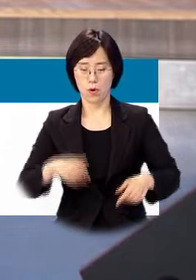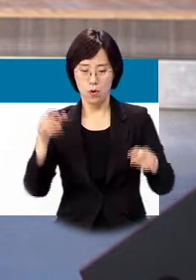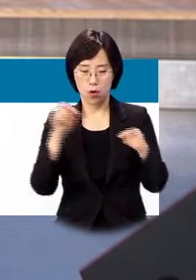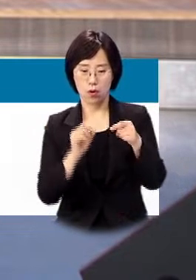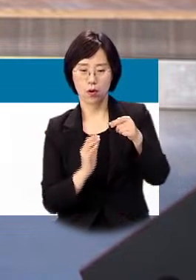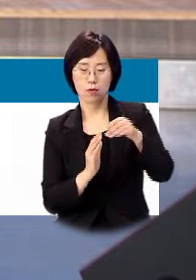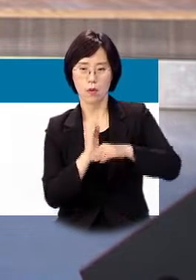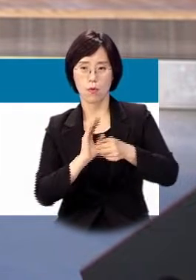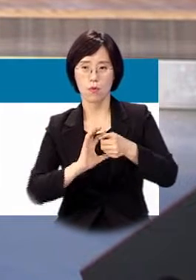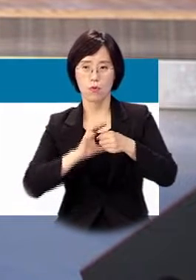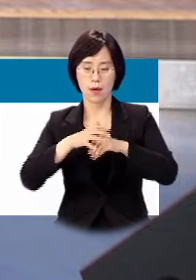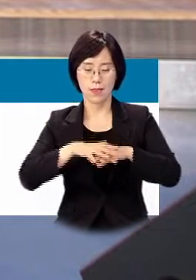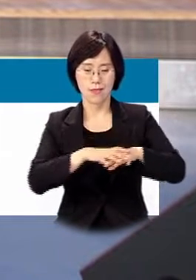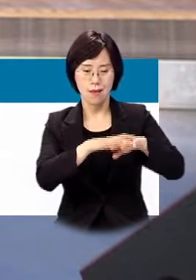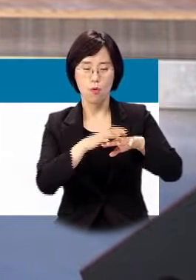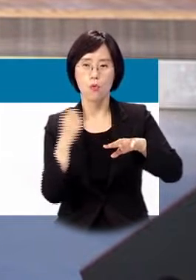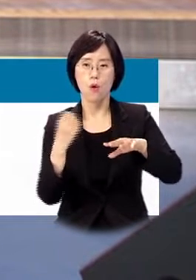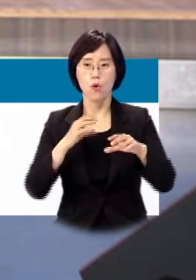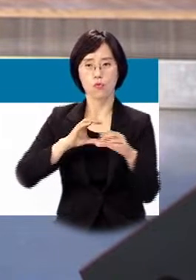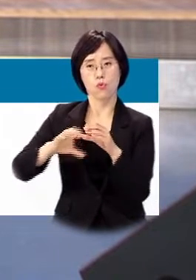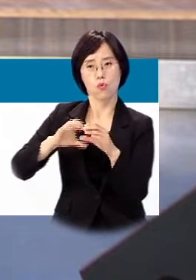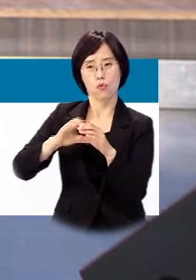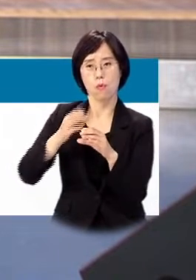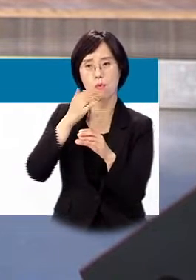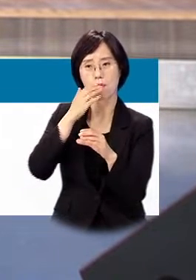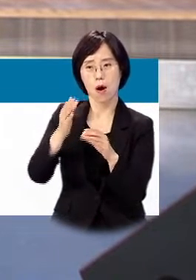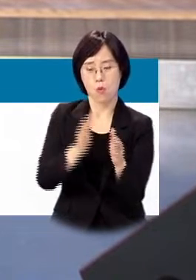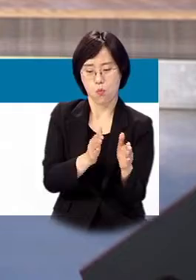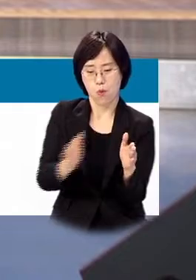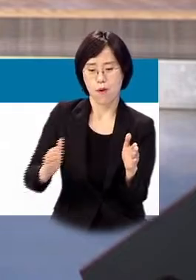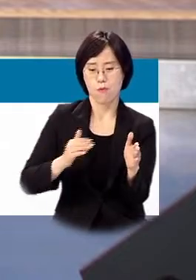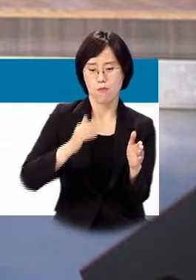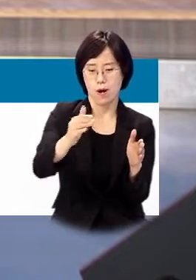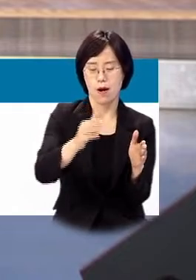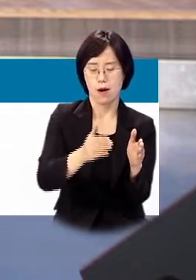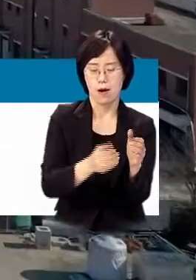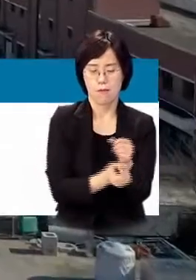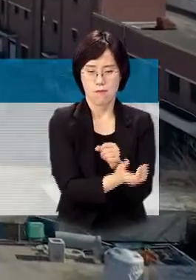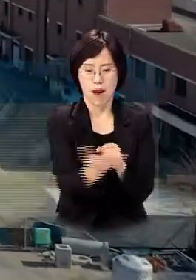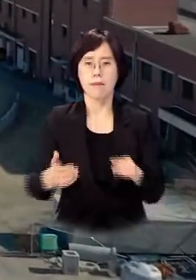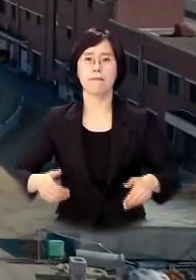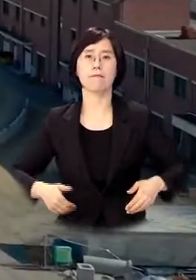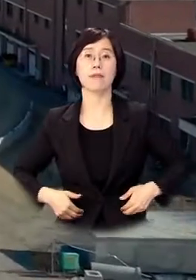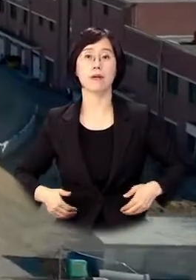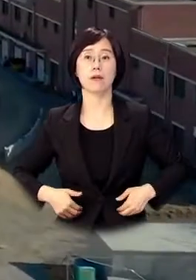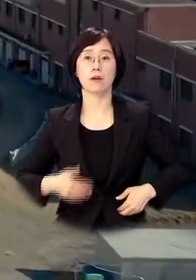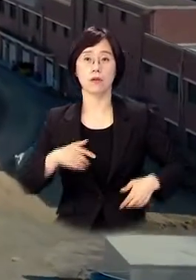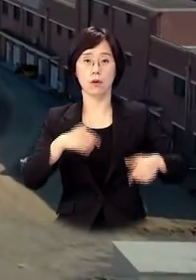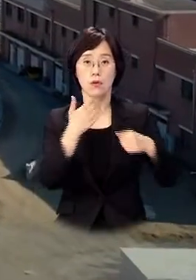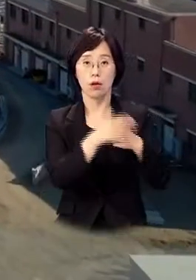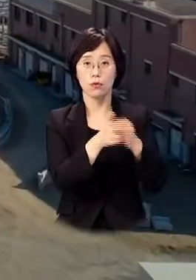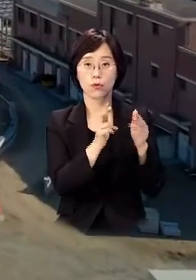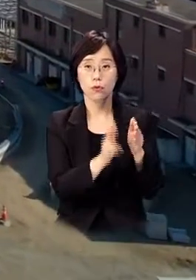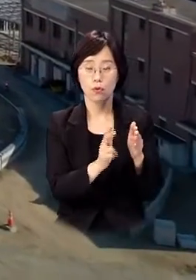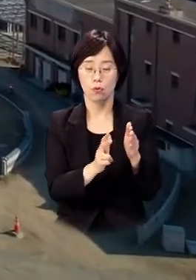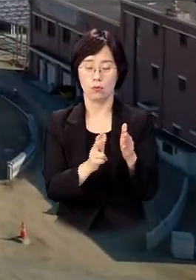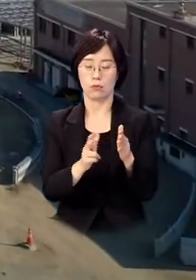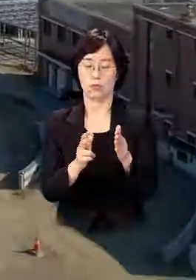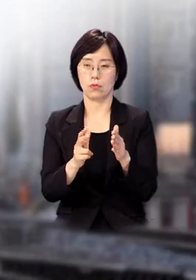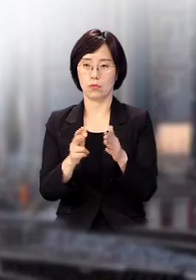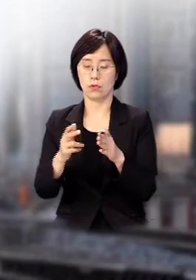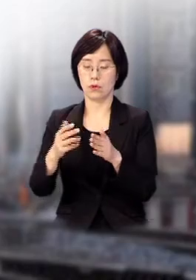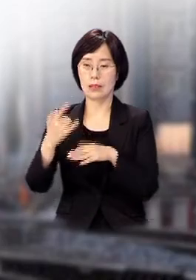넘어서 글로벌 네트워크와 초 통할 수 있는 확장성을 갖춘 것이 중요합니다 서대 구역과 신공항의 성역을